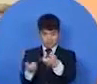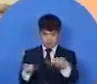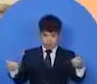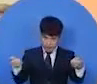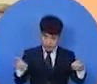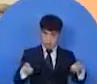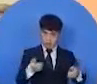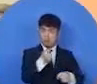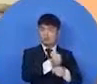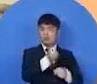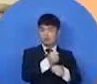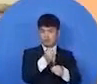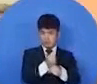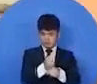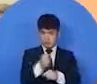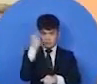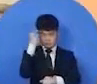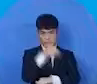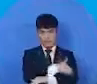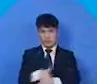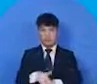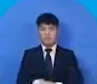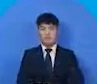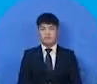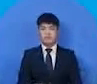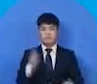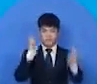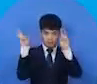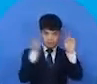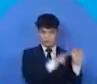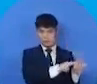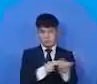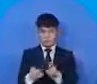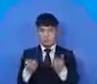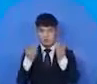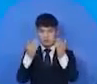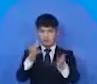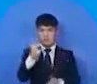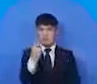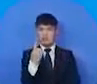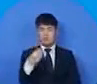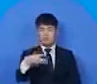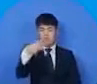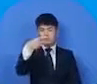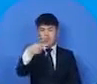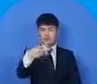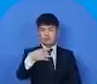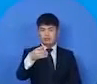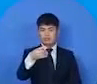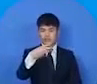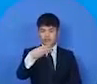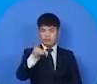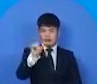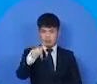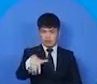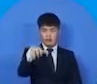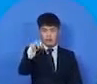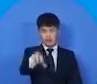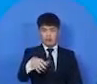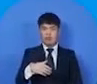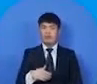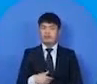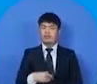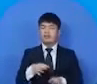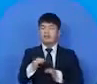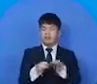정도 도로 정비 사업을 추진할 예정입니다 취업정보 입니다 슬러 볼드 색 주식회사에서 기술 영업 원 1명